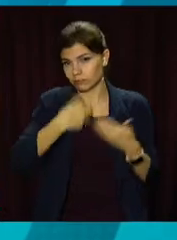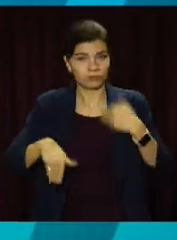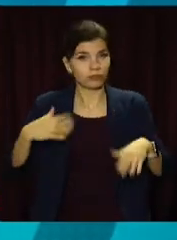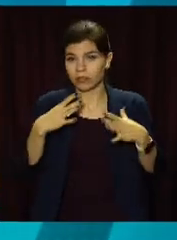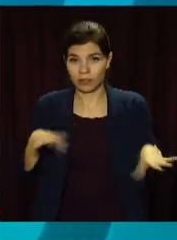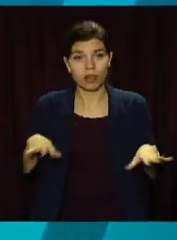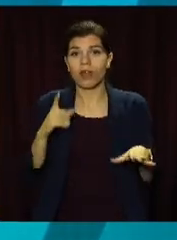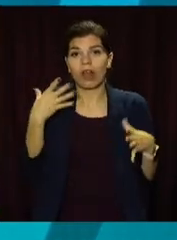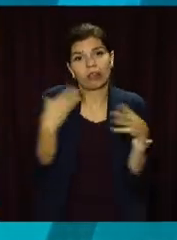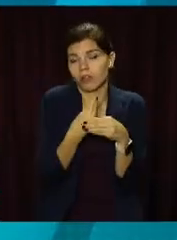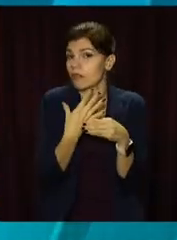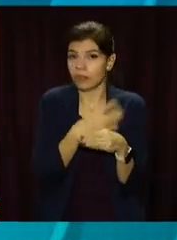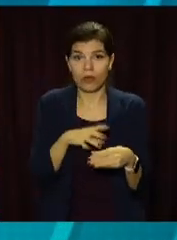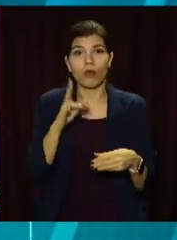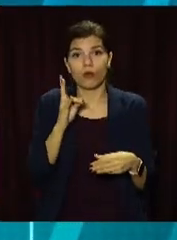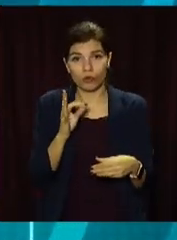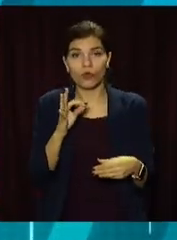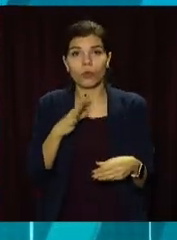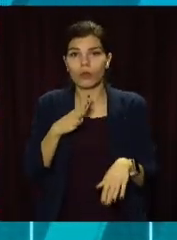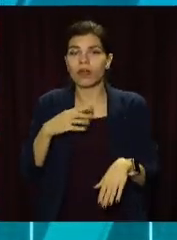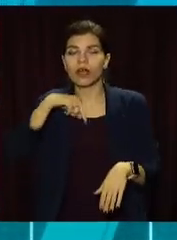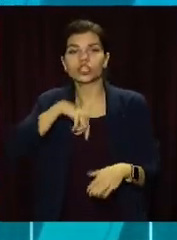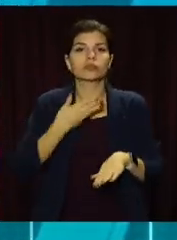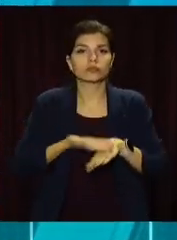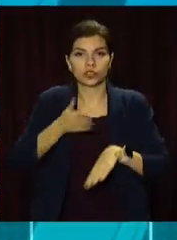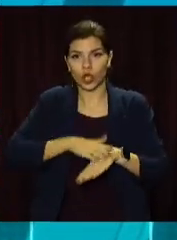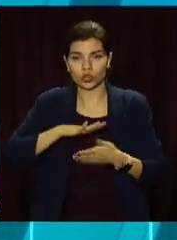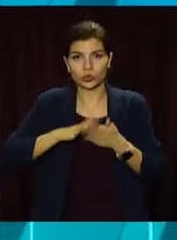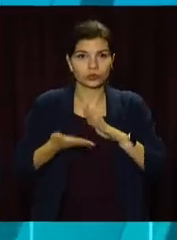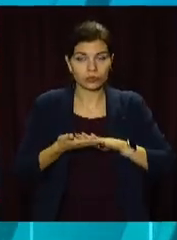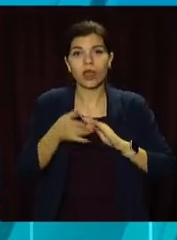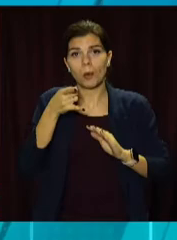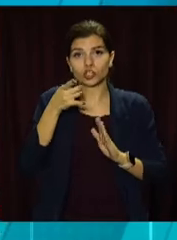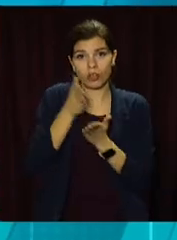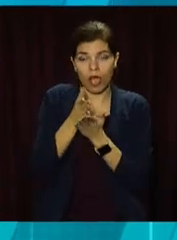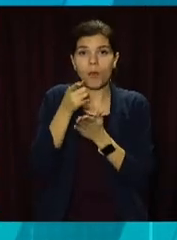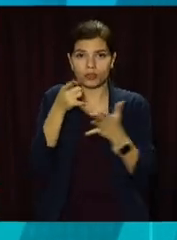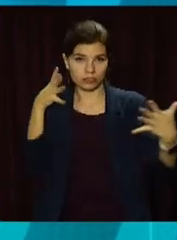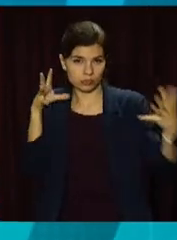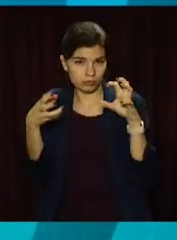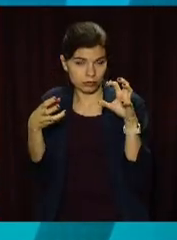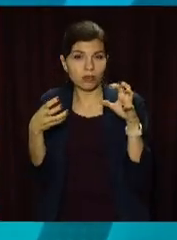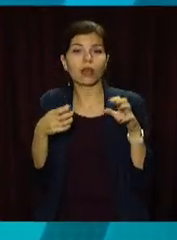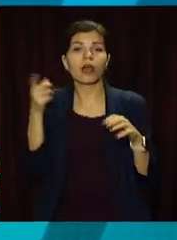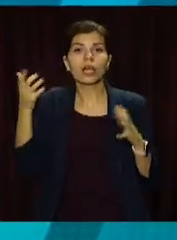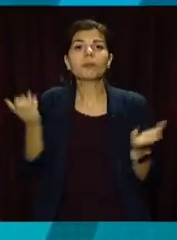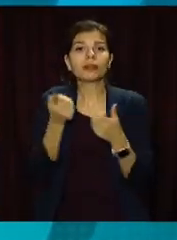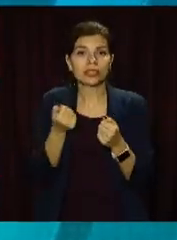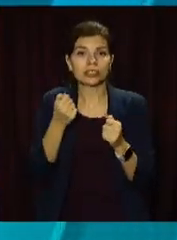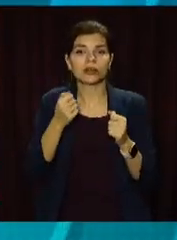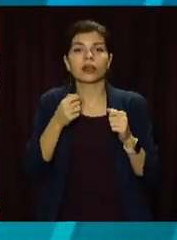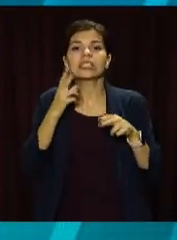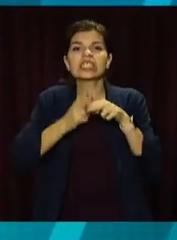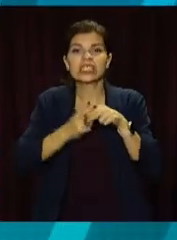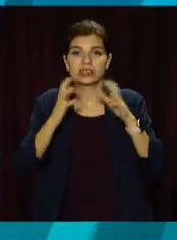не був затиснутий, але перебував у важкому стані і знаходився у автівці. Його рятувальники дістали з